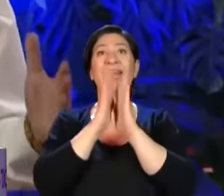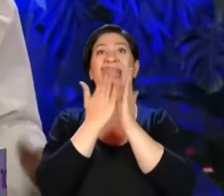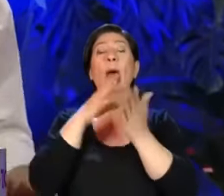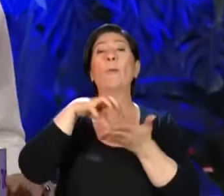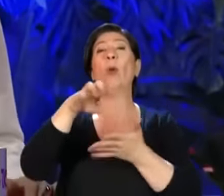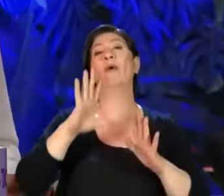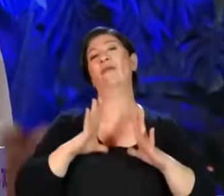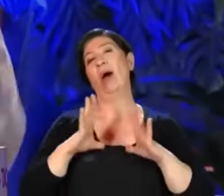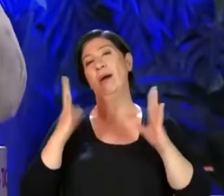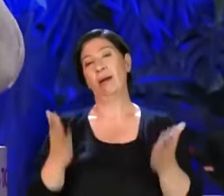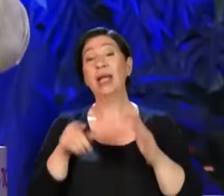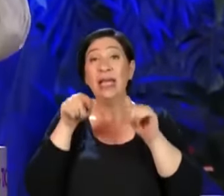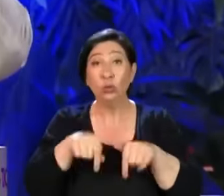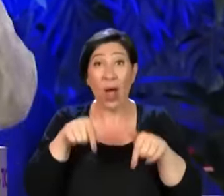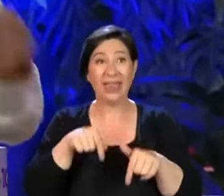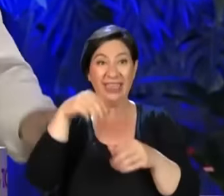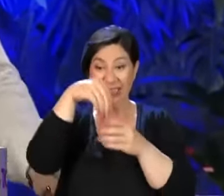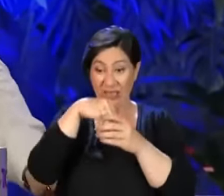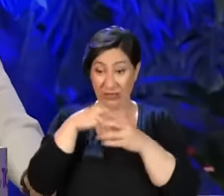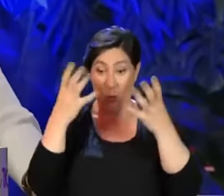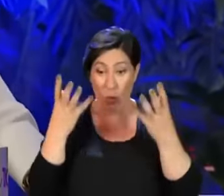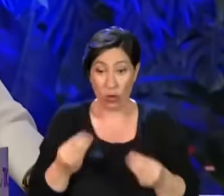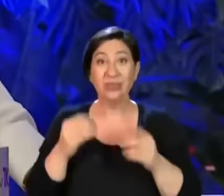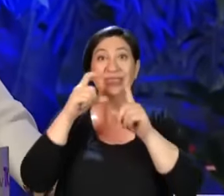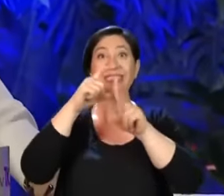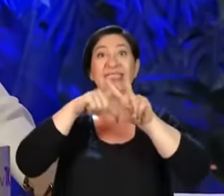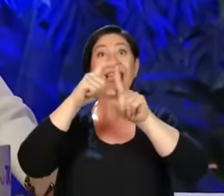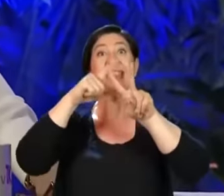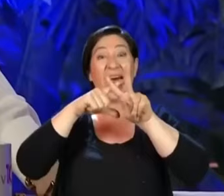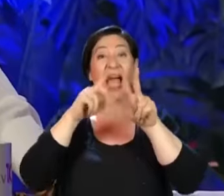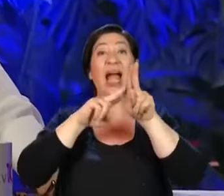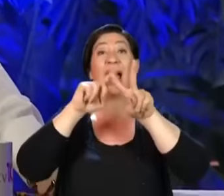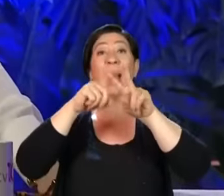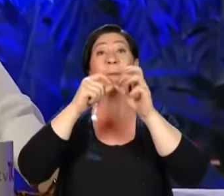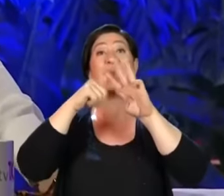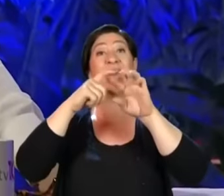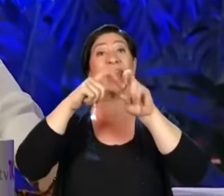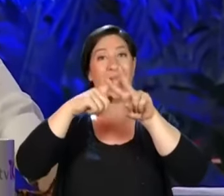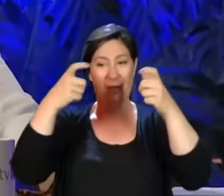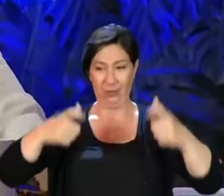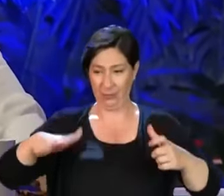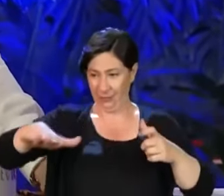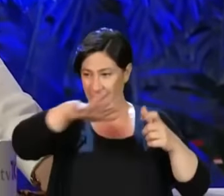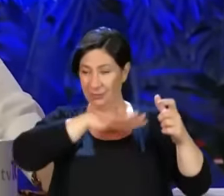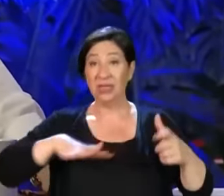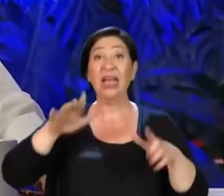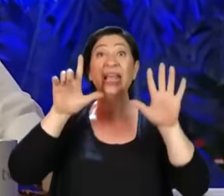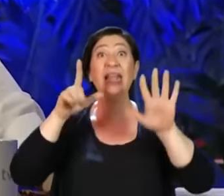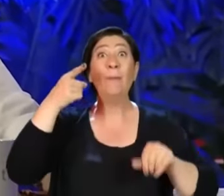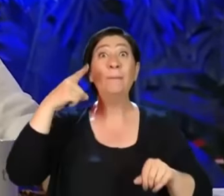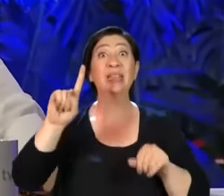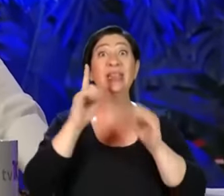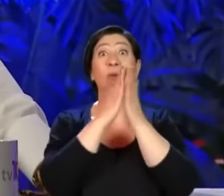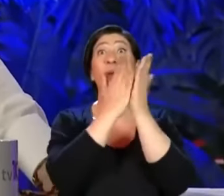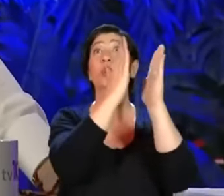bölümü var zaten şu anda İçinde bulunduğumuz dada Kabare mecdiyeköy dada kabare'nin 7.000 kitaplık